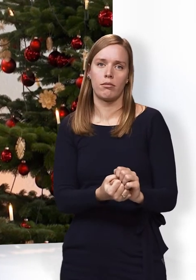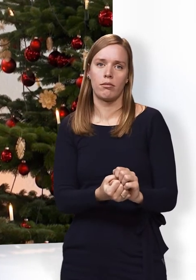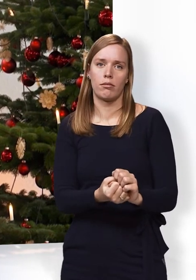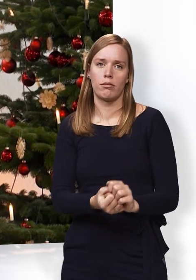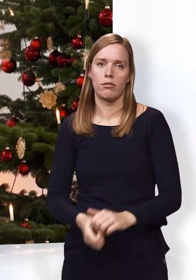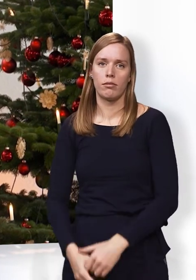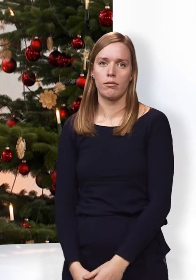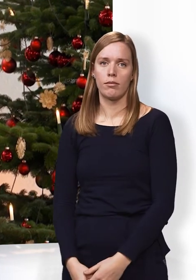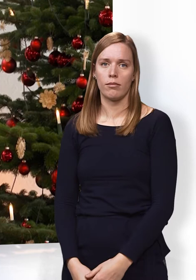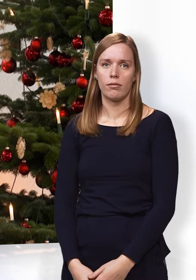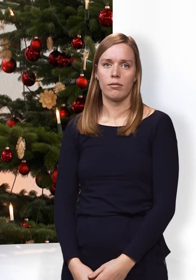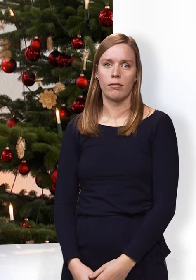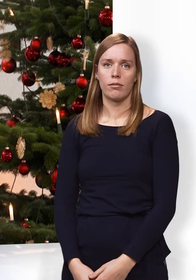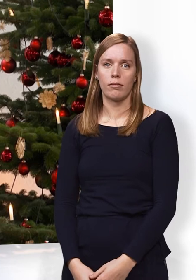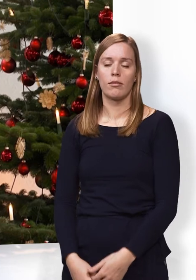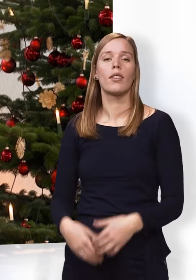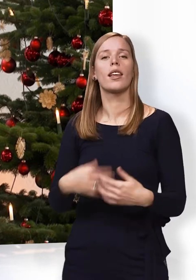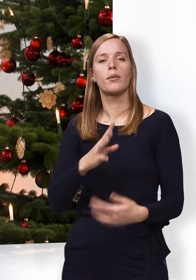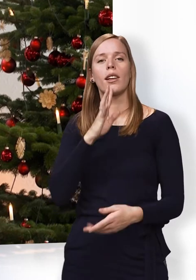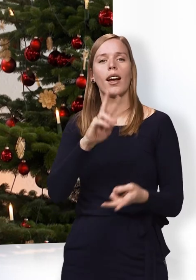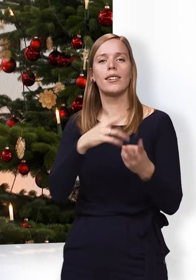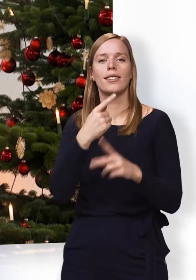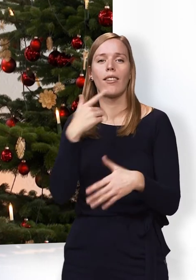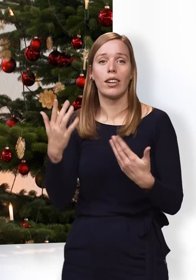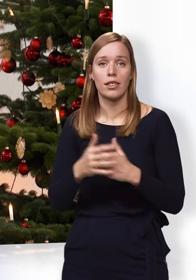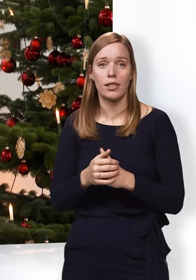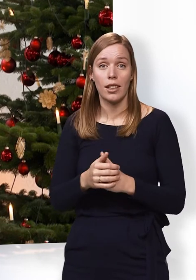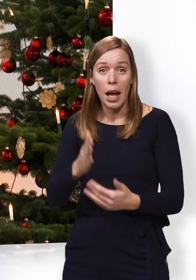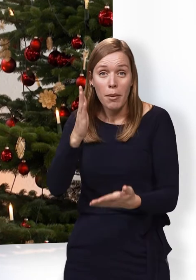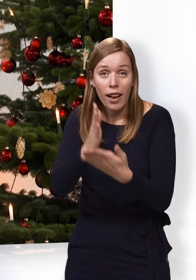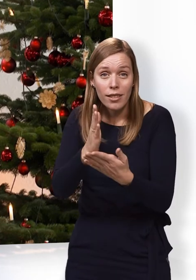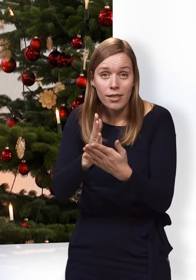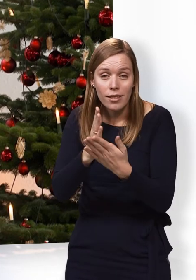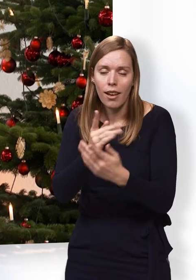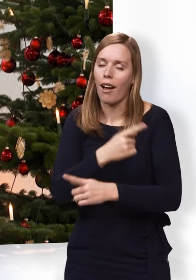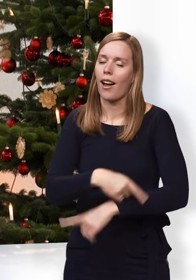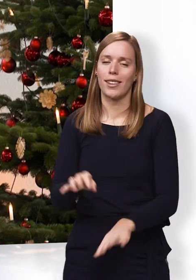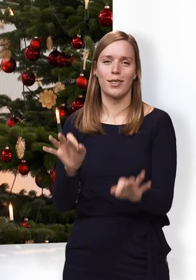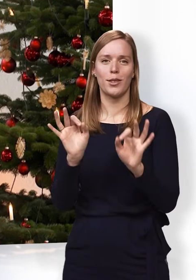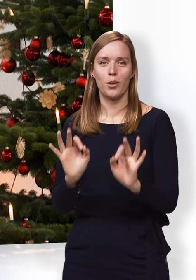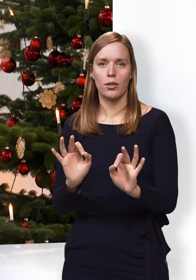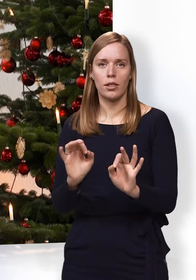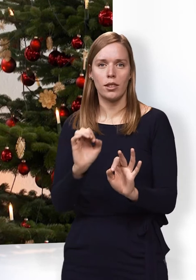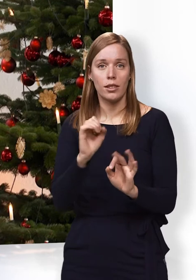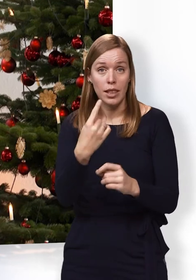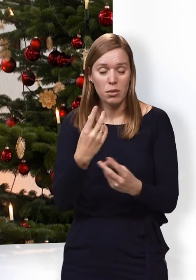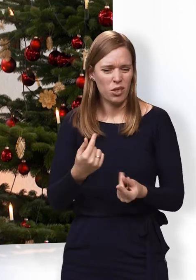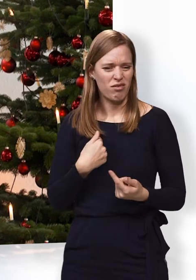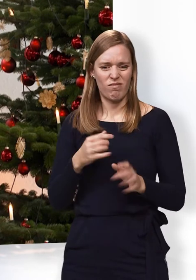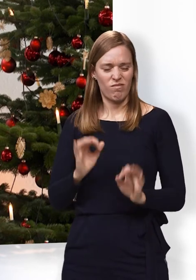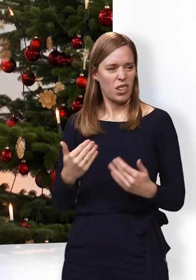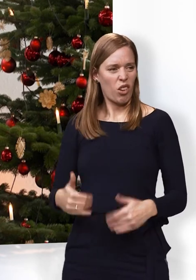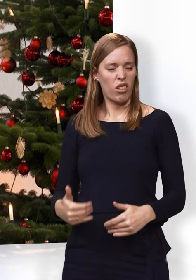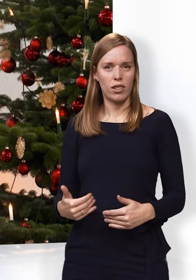Wie heißt es im Volksmund so schön? Am Ende wird alles gut. Wenn es noch nicht gut